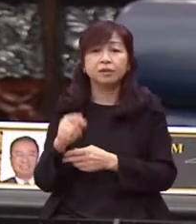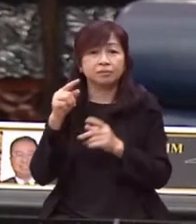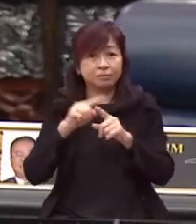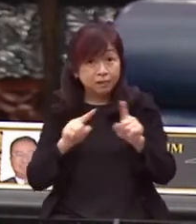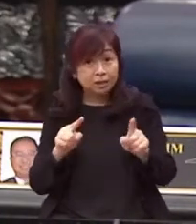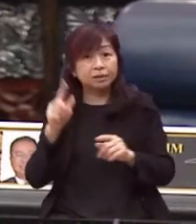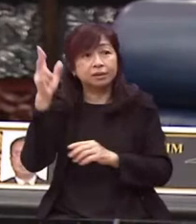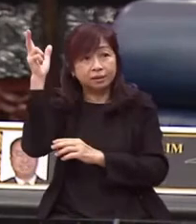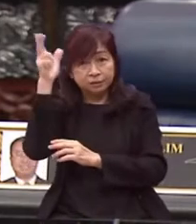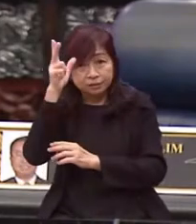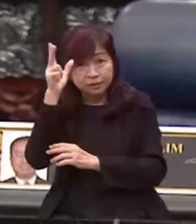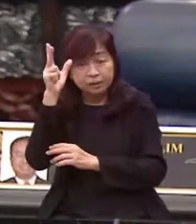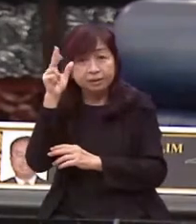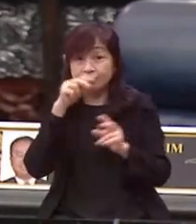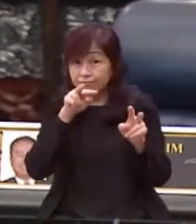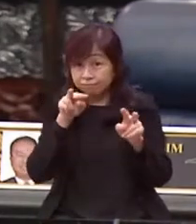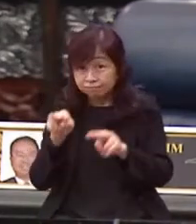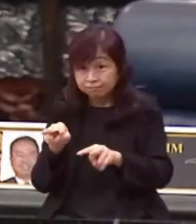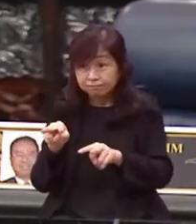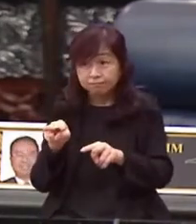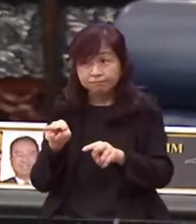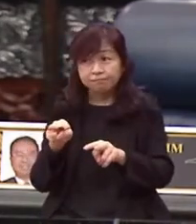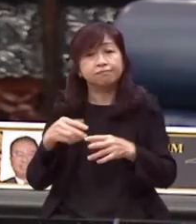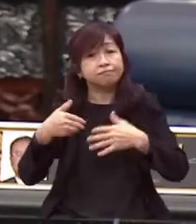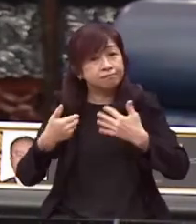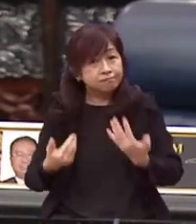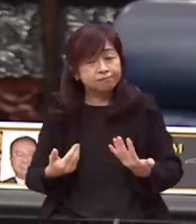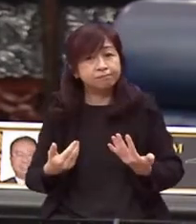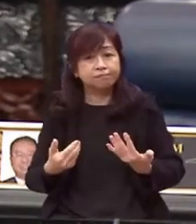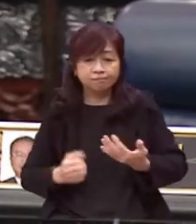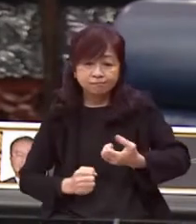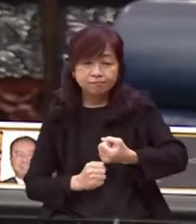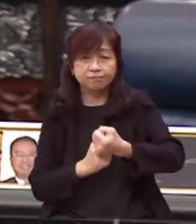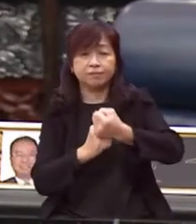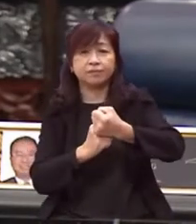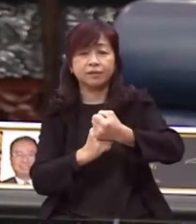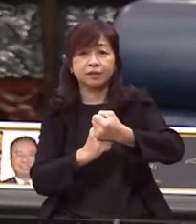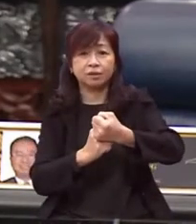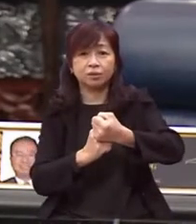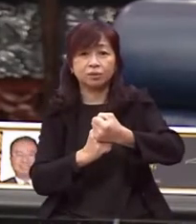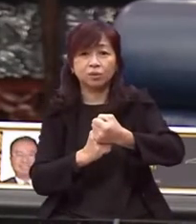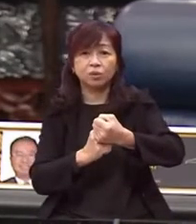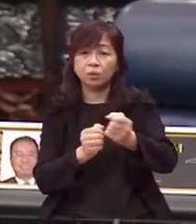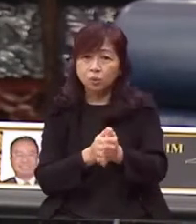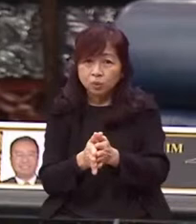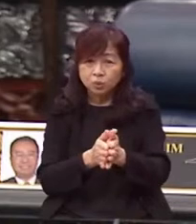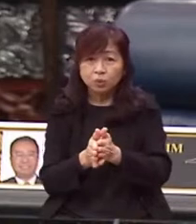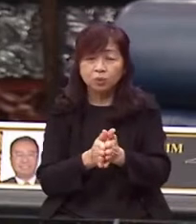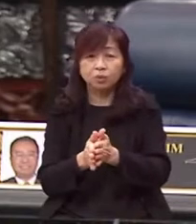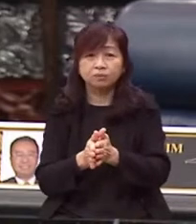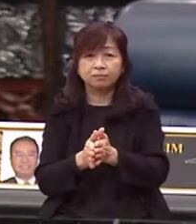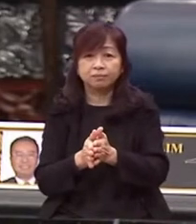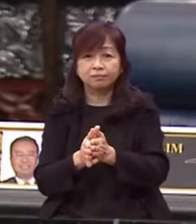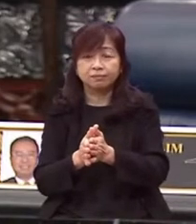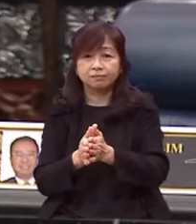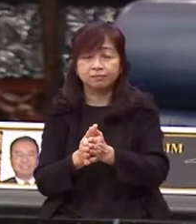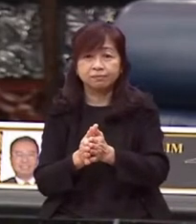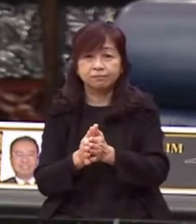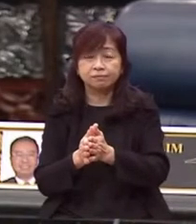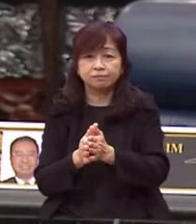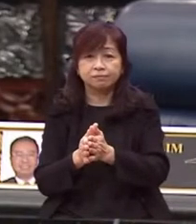akan lihat bagaimana kita dapat terus menyokong inisiatif yang diambil oleh pihak